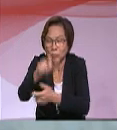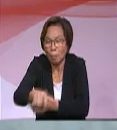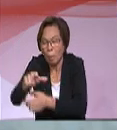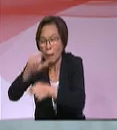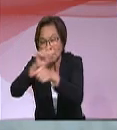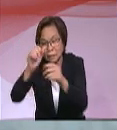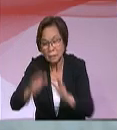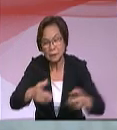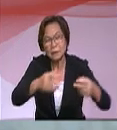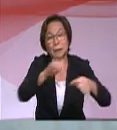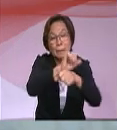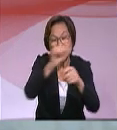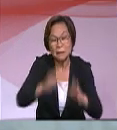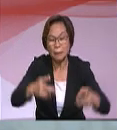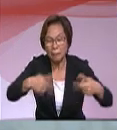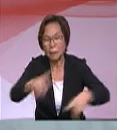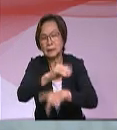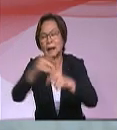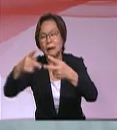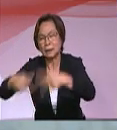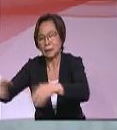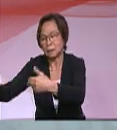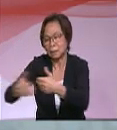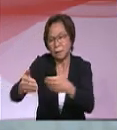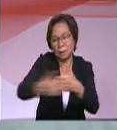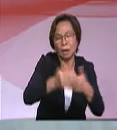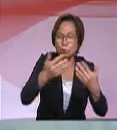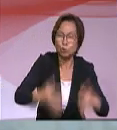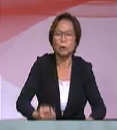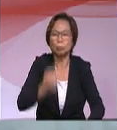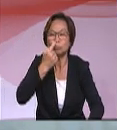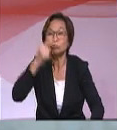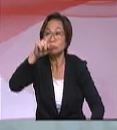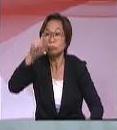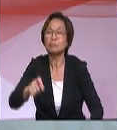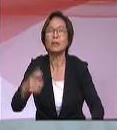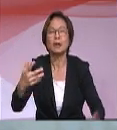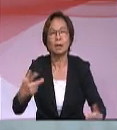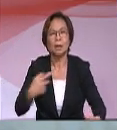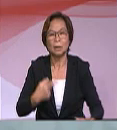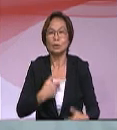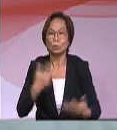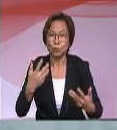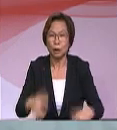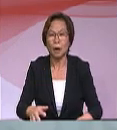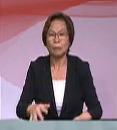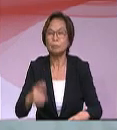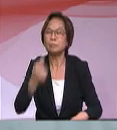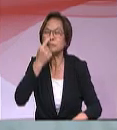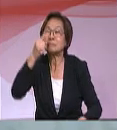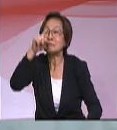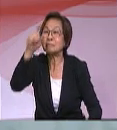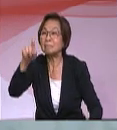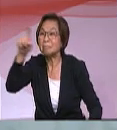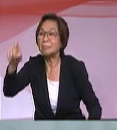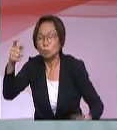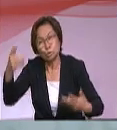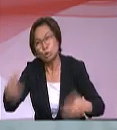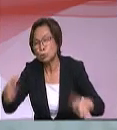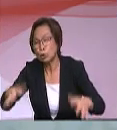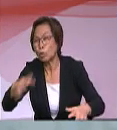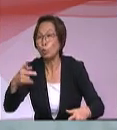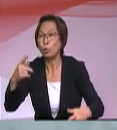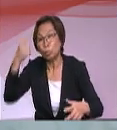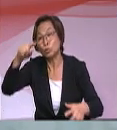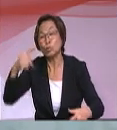pekerja di pasar berkenaan dan juga kedai-kedai yang berdekatan. Jadi aktiviti telah pun dijalankan untuk kita pastikan